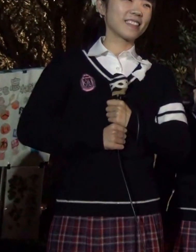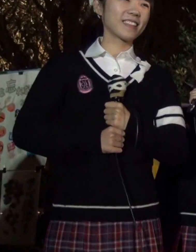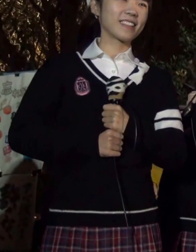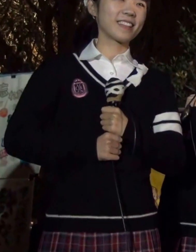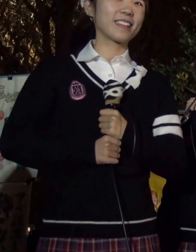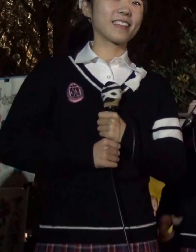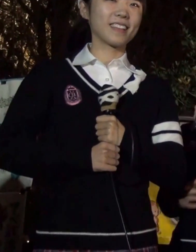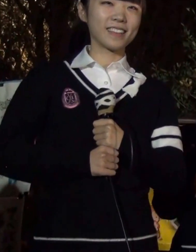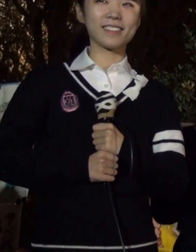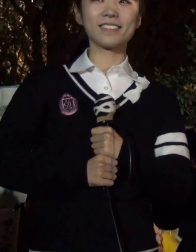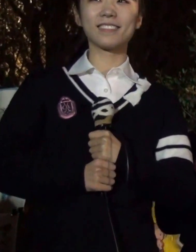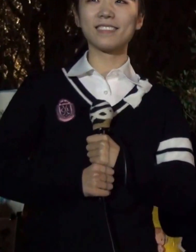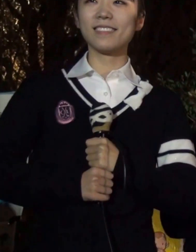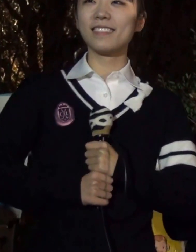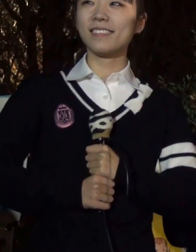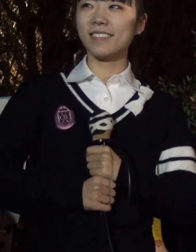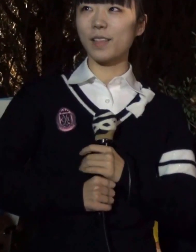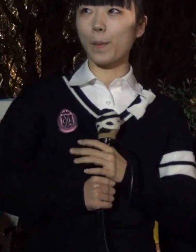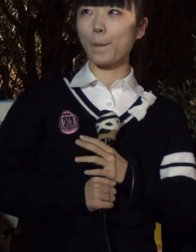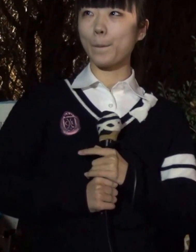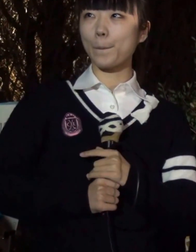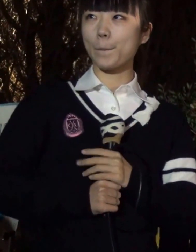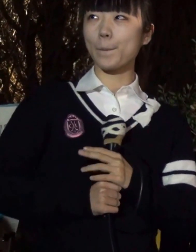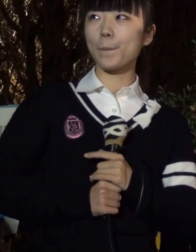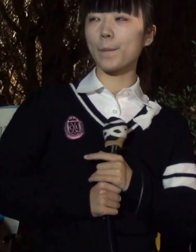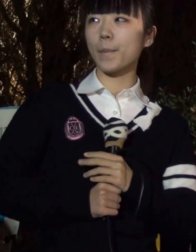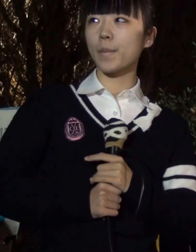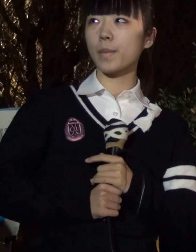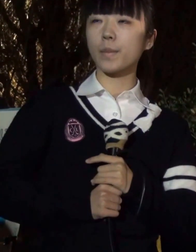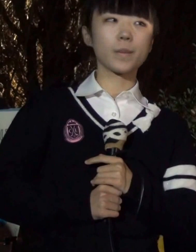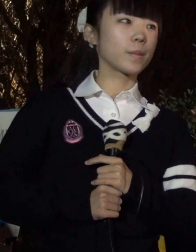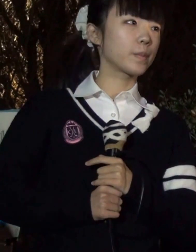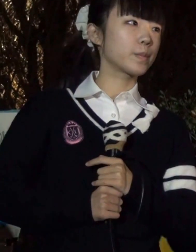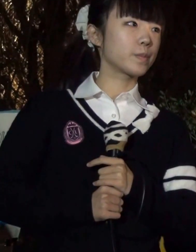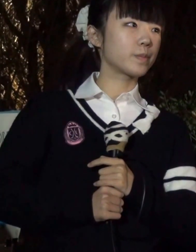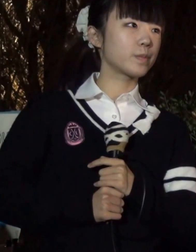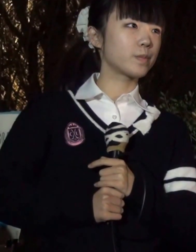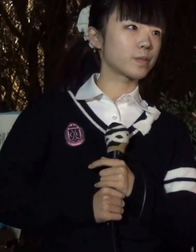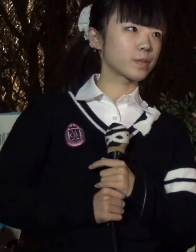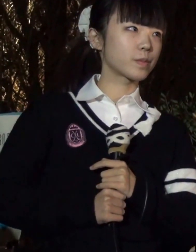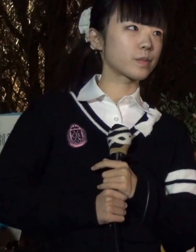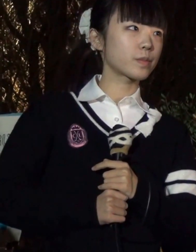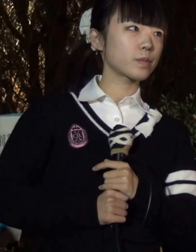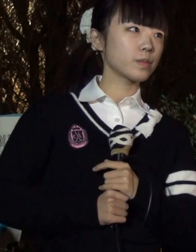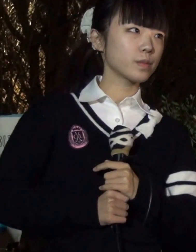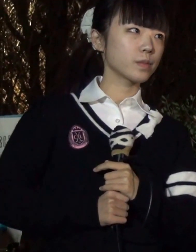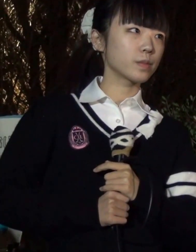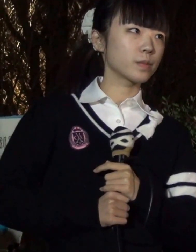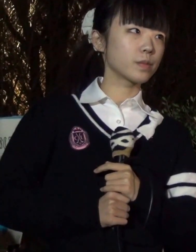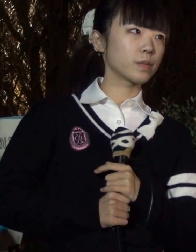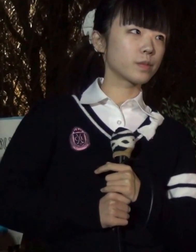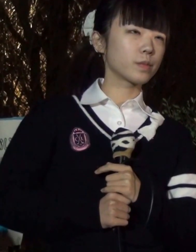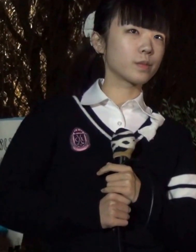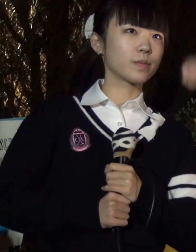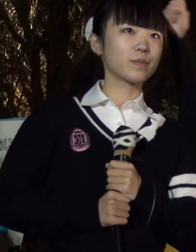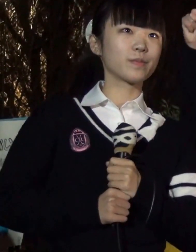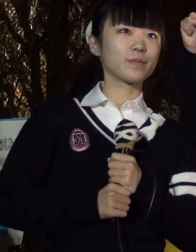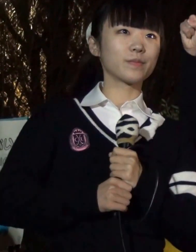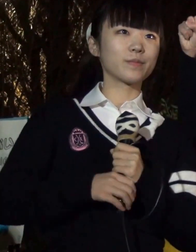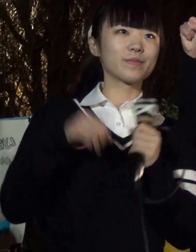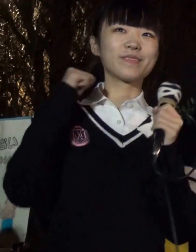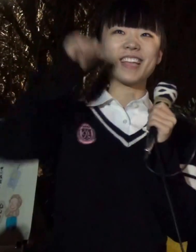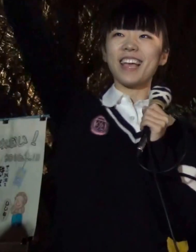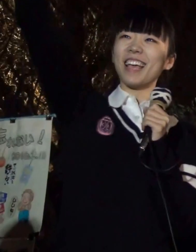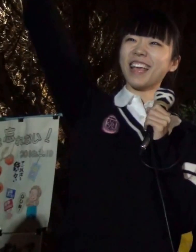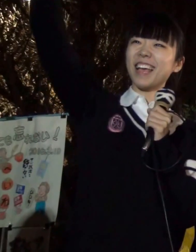歌っていただけたら嬉しいです。ということで皆さん、国民の力、そして野党の力で安倍政権を倒しましょ